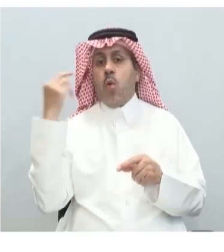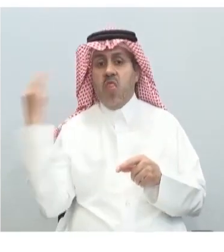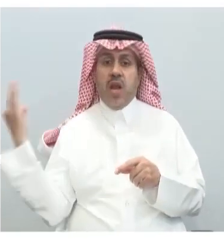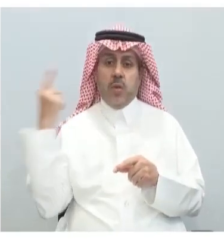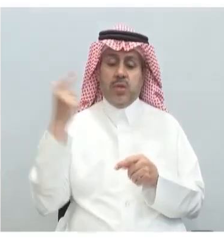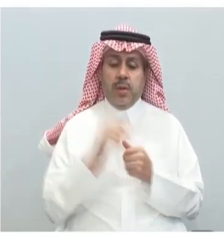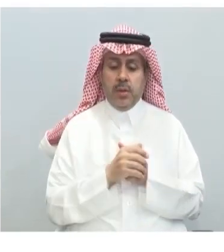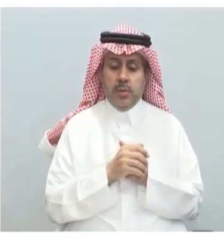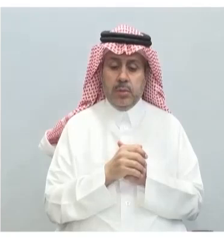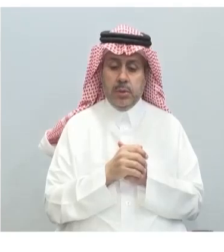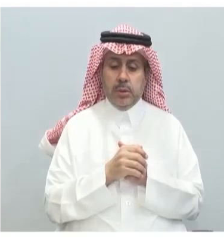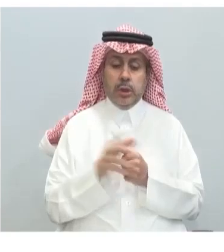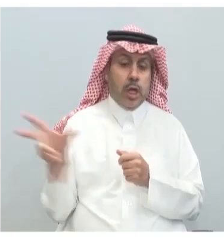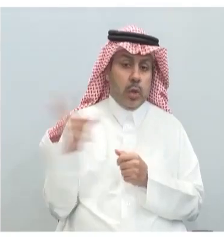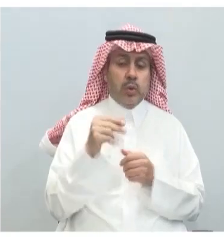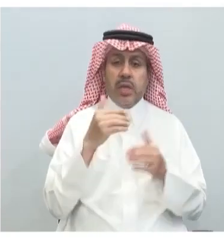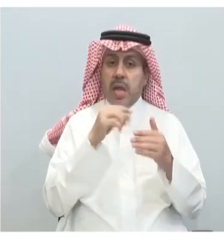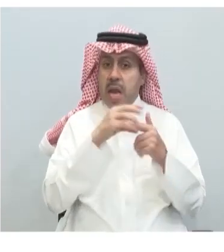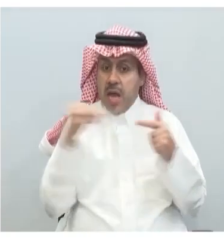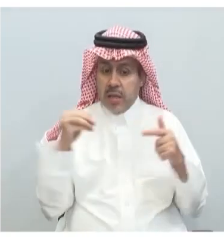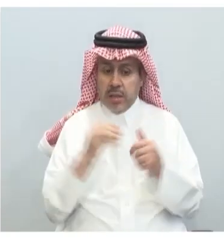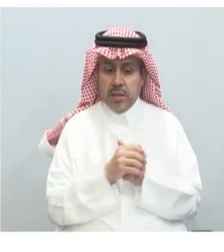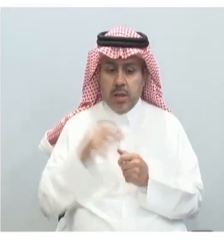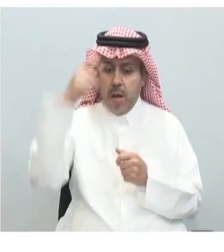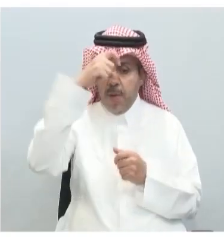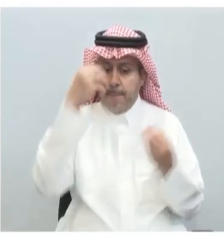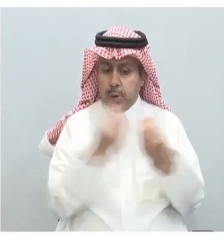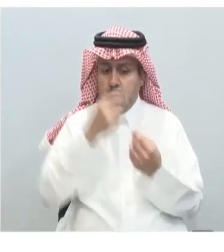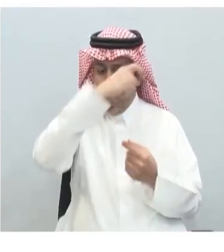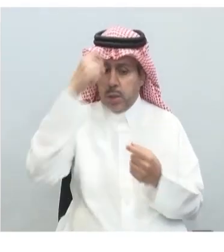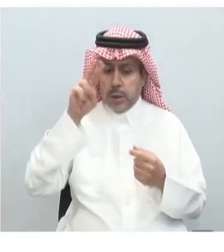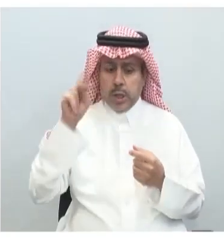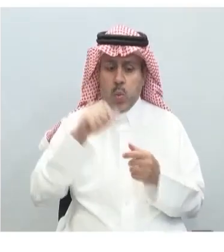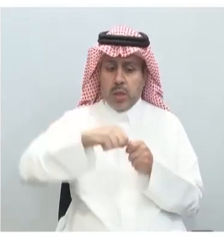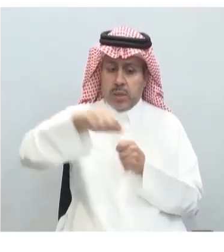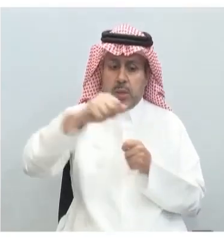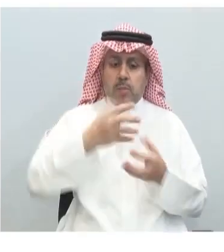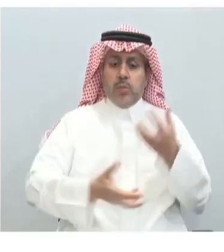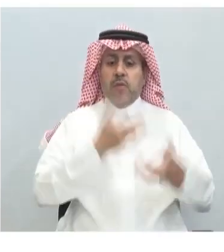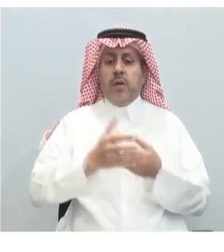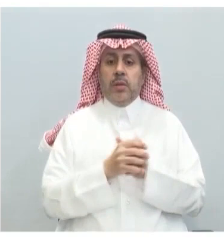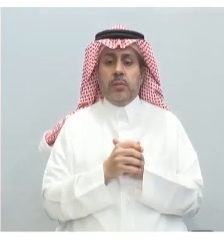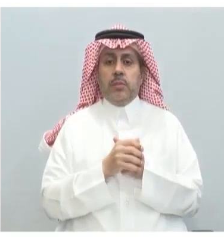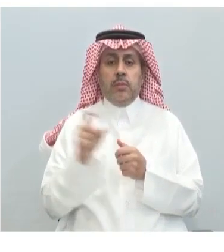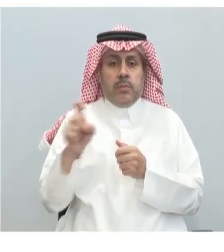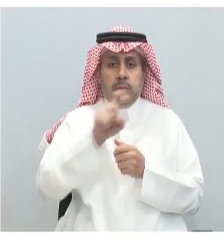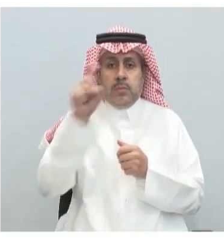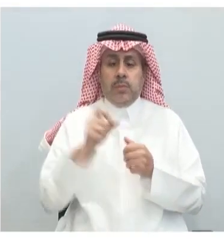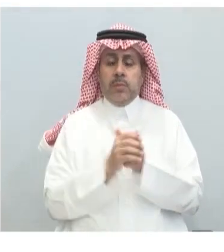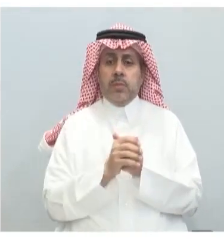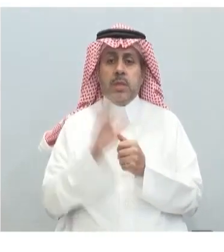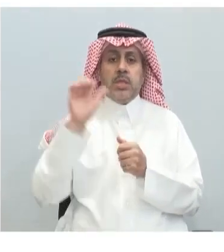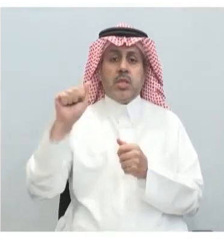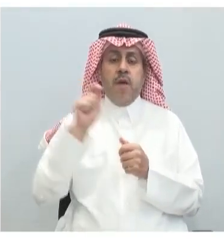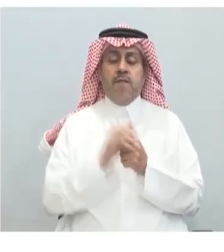مجموع حراره التكوين القياسي النواتج ناقص مجموع حراره التكوين القياسيه للمتفاعلات بعد ذلك الصف كيف